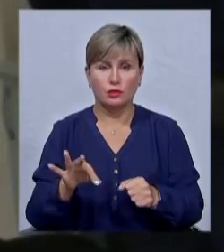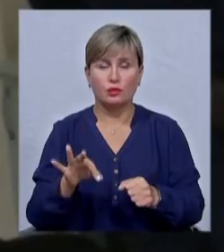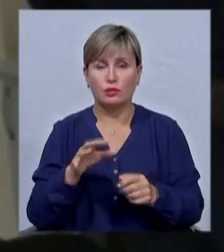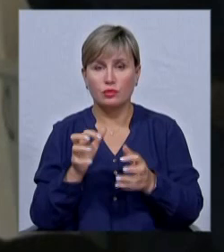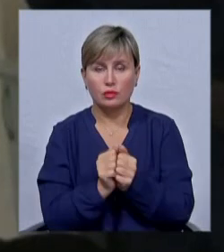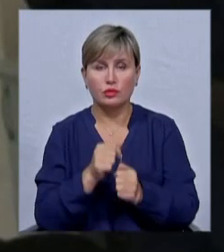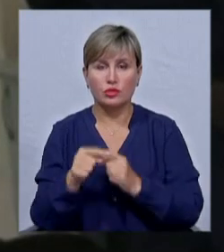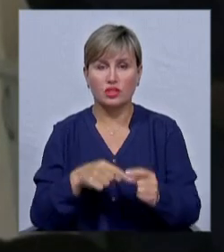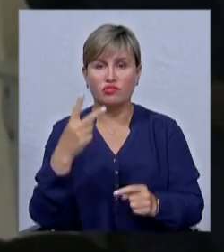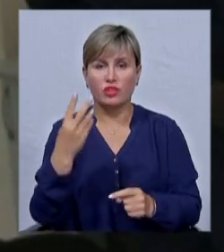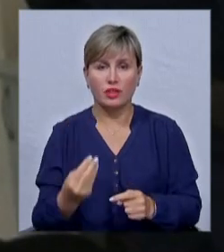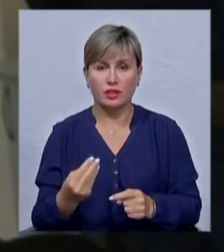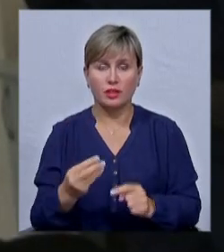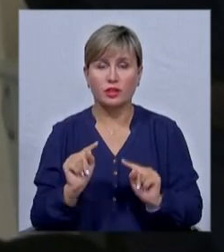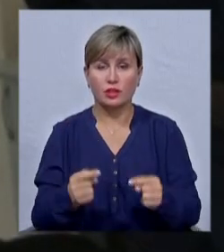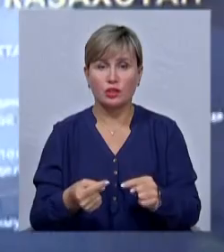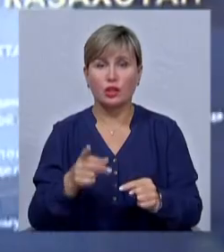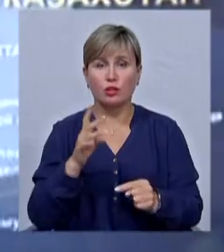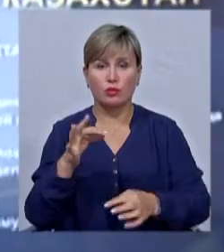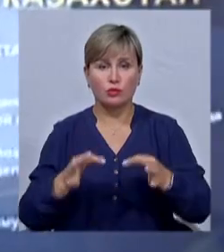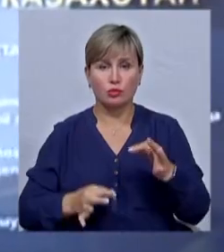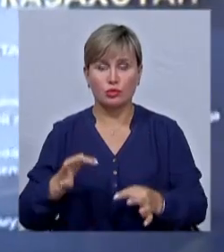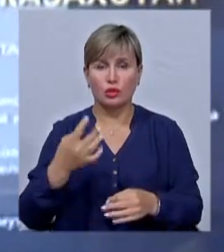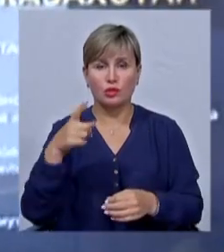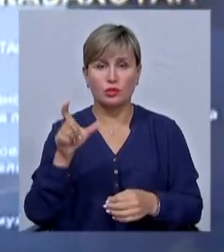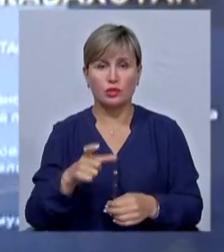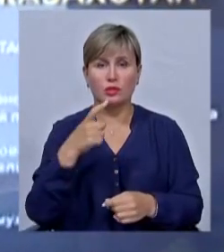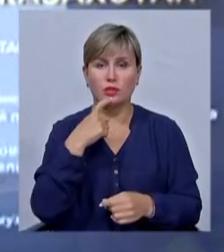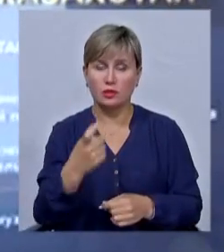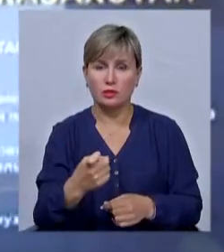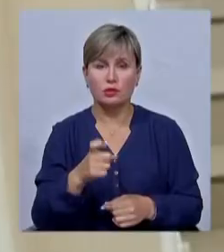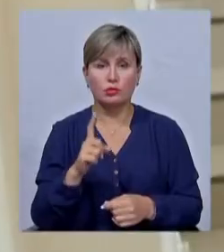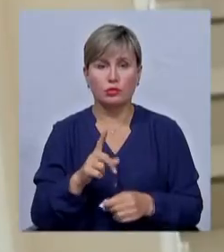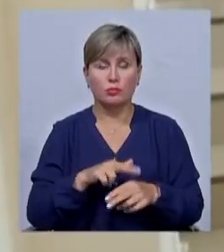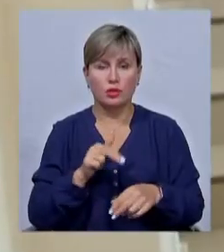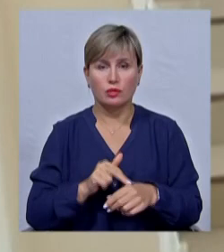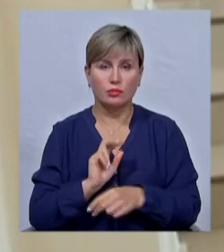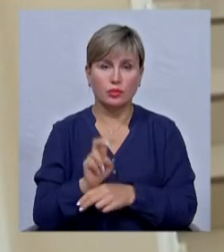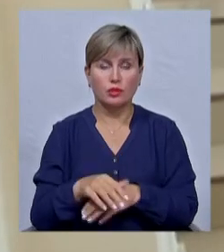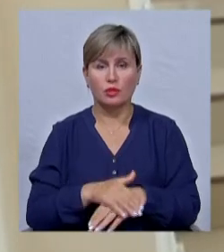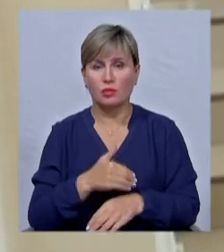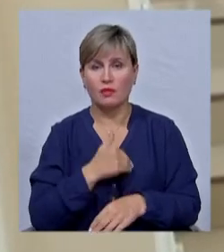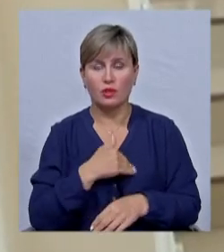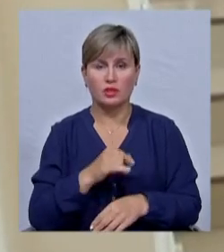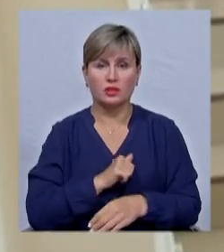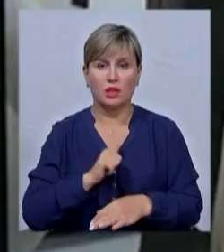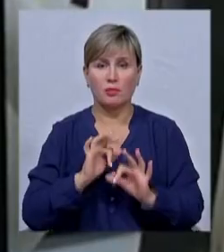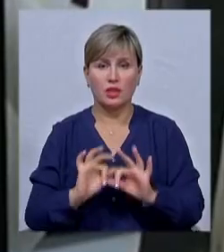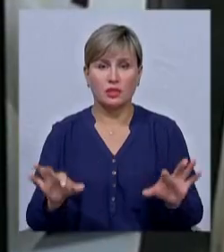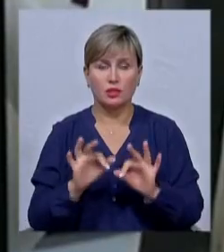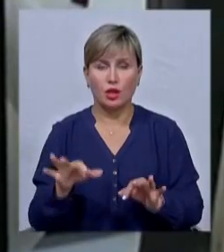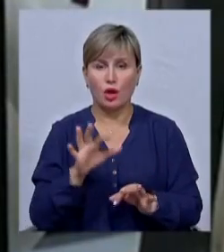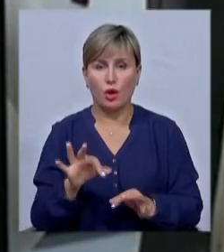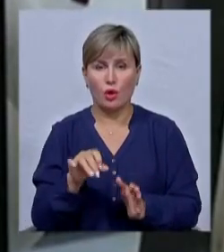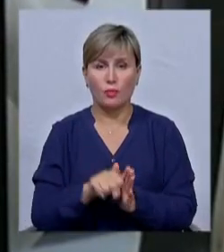через два дня и задержали однако в суде один из подозреваемых заявил что в отдел полиции явился добровольно и сам рассказал о совершении